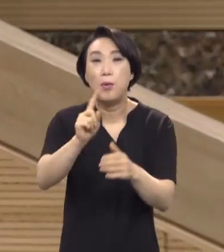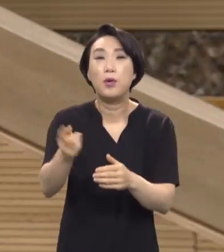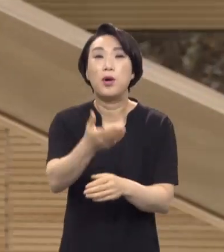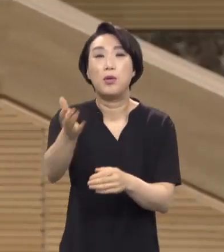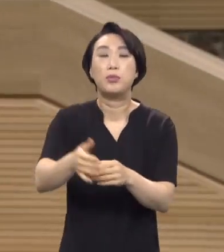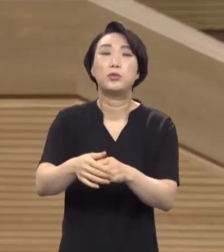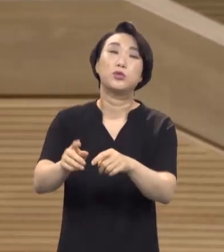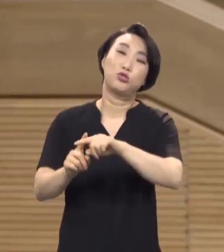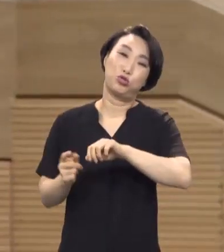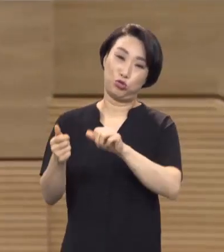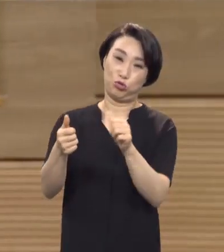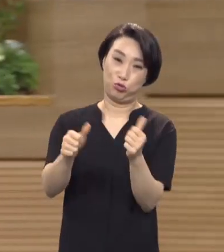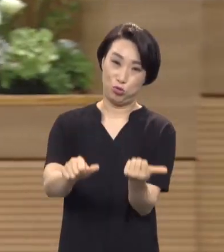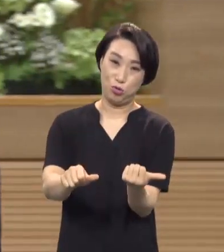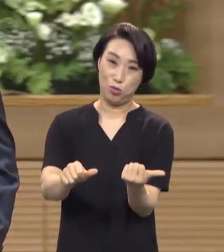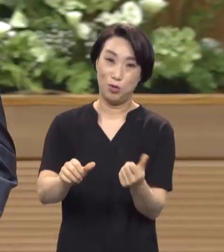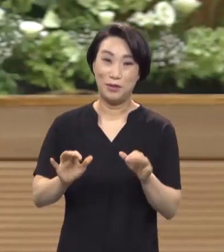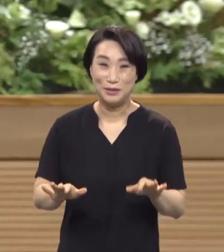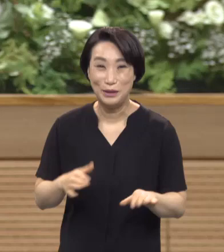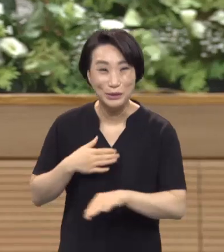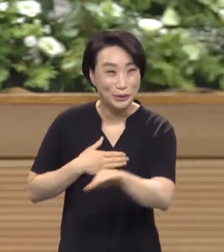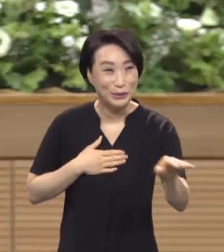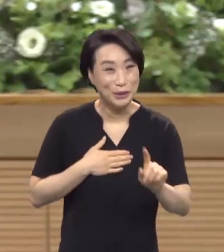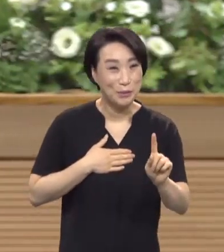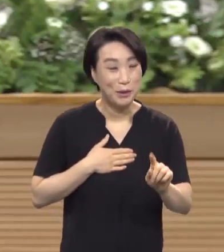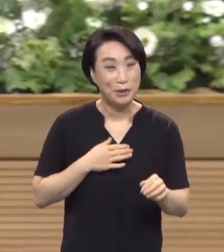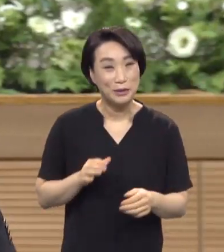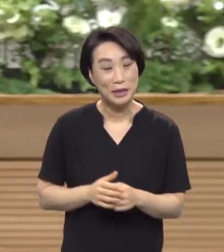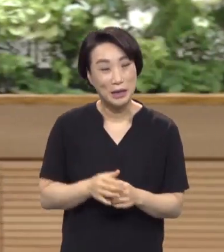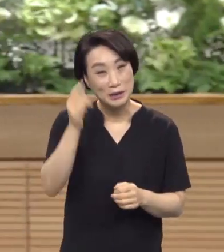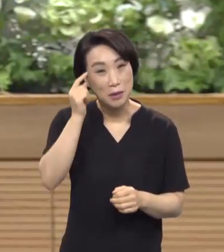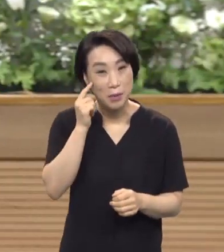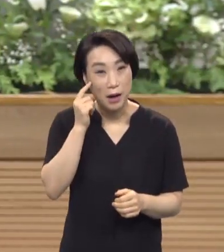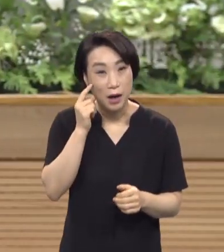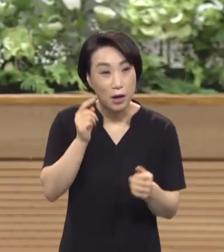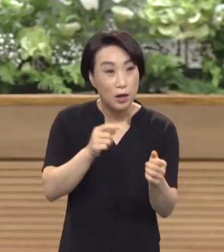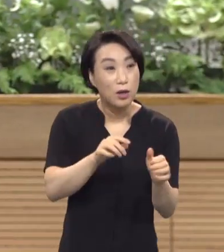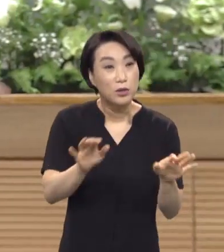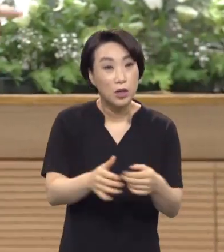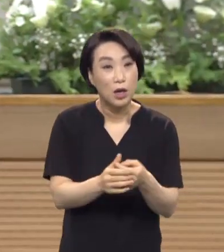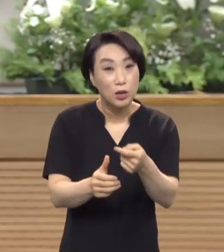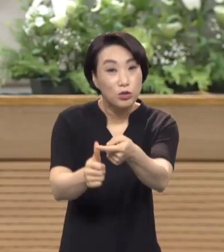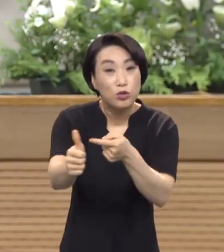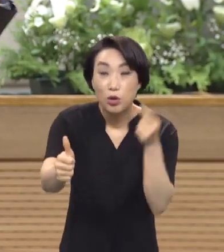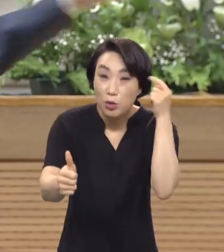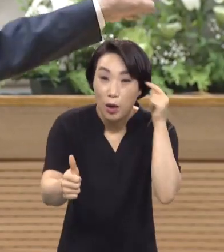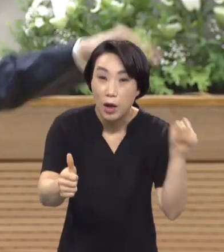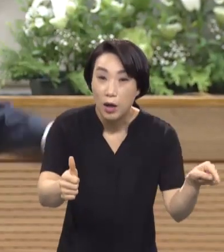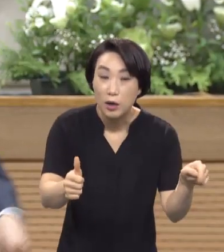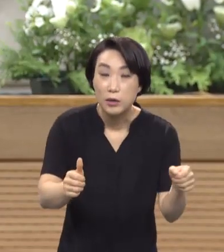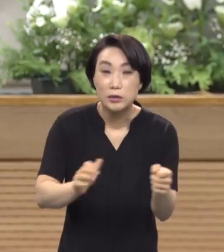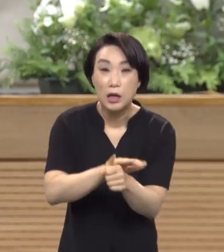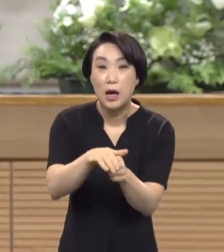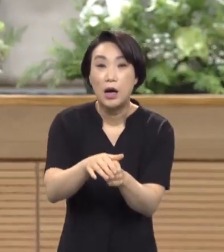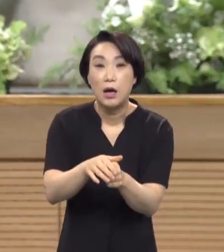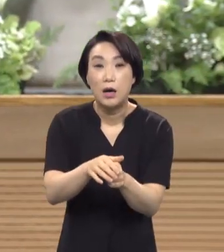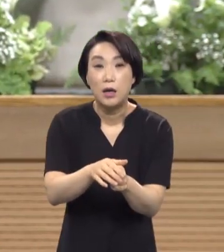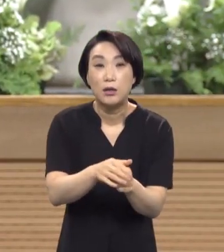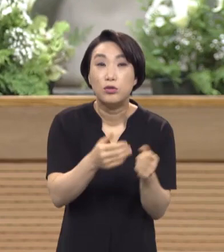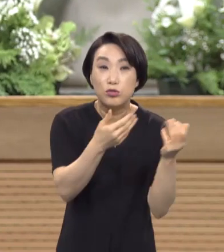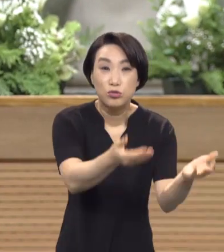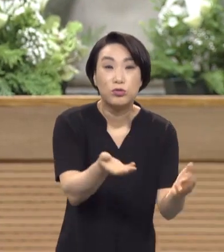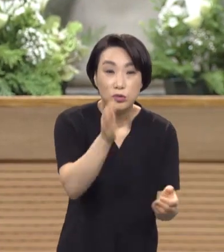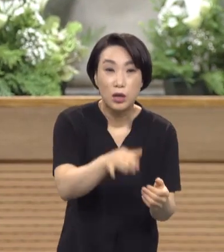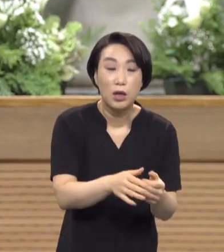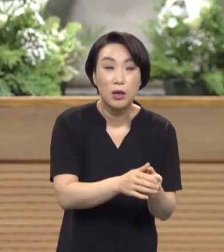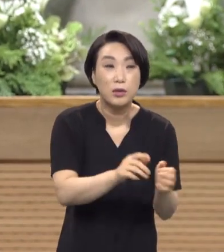말입니다. 그런데 왜 죽입니까? 사랑하기 때문에 사랑이 없는 세상이 죽이는